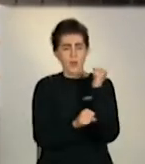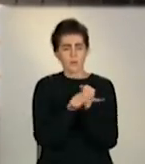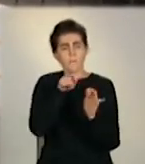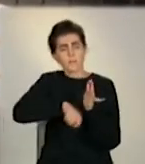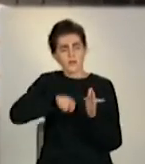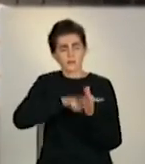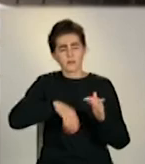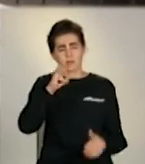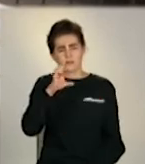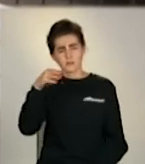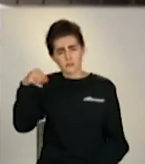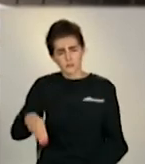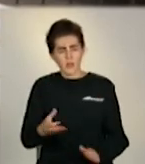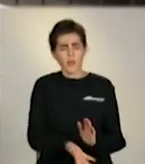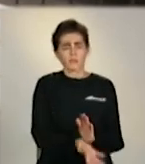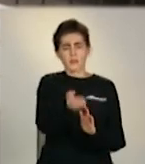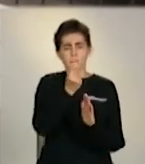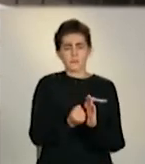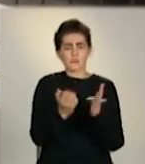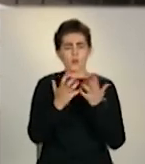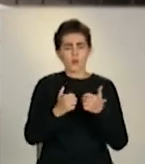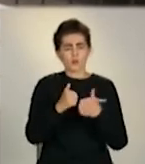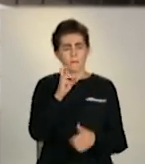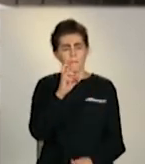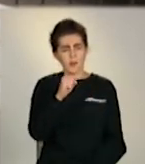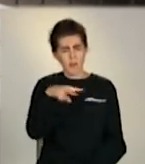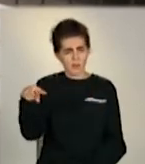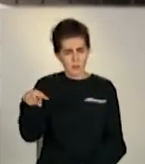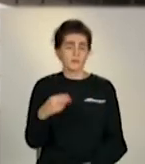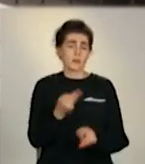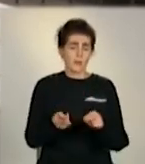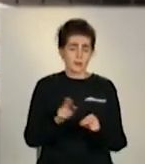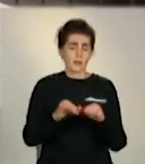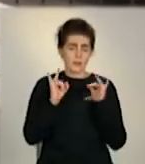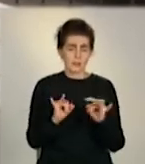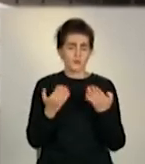тестуємий набирает определенное количество баллов, и уже